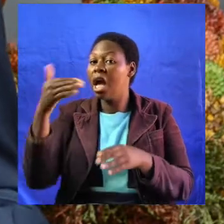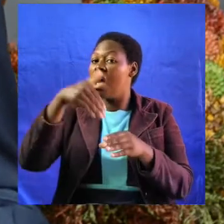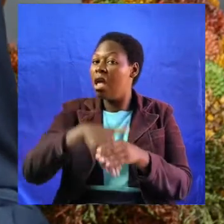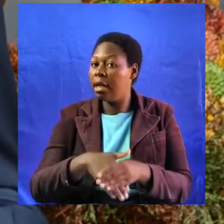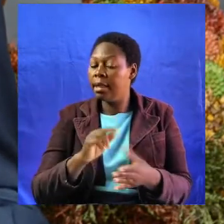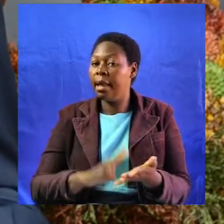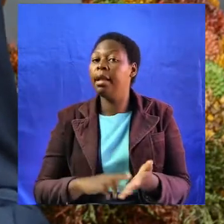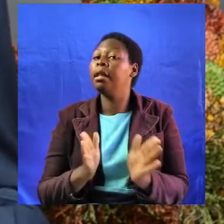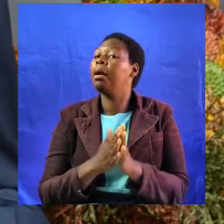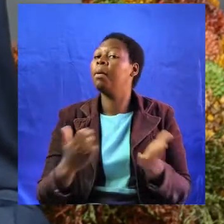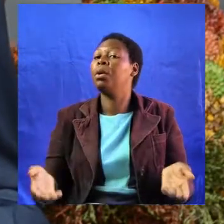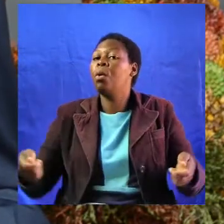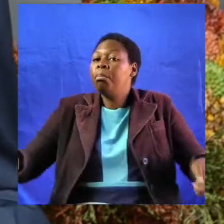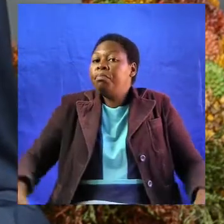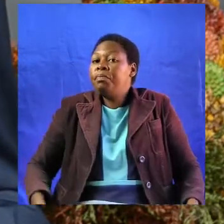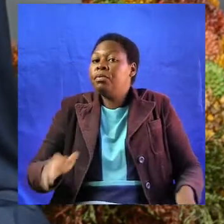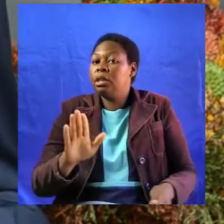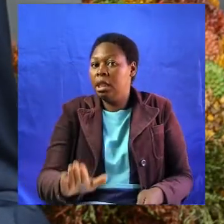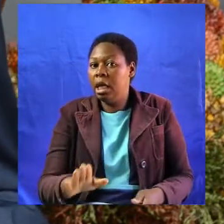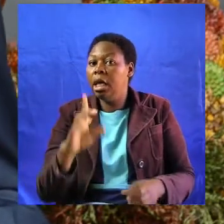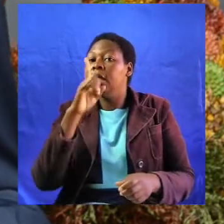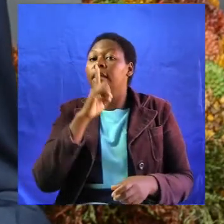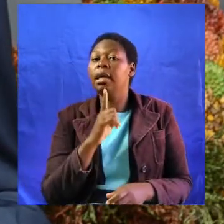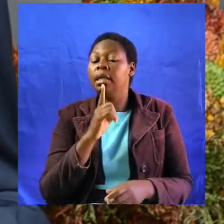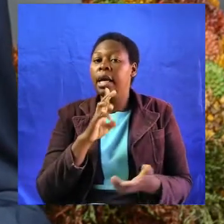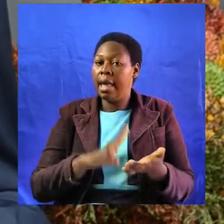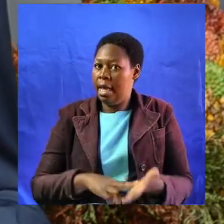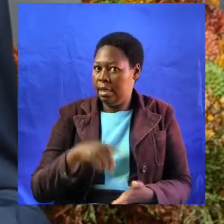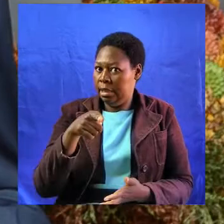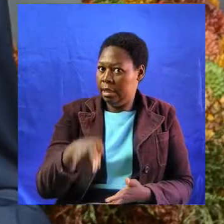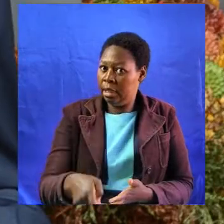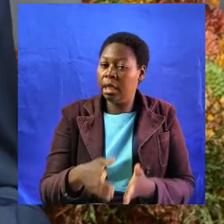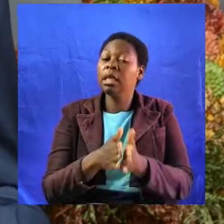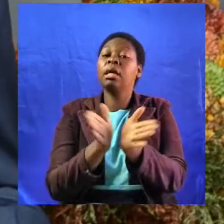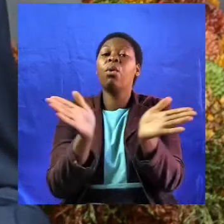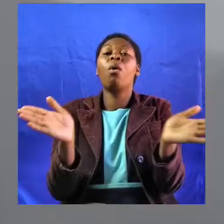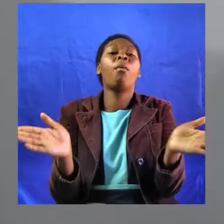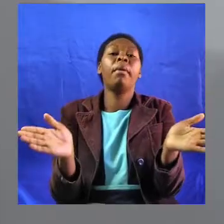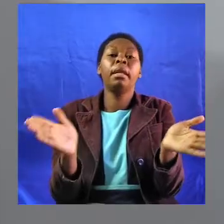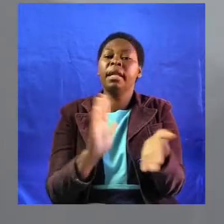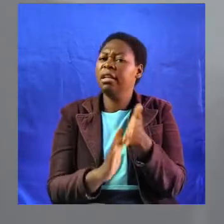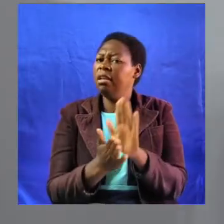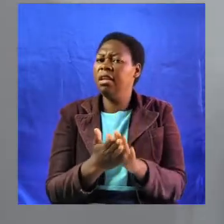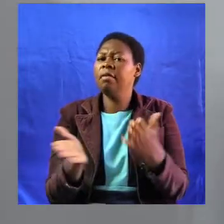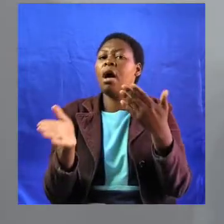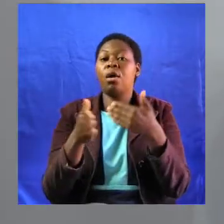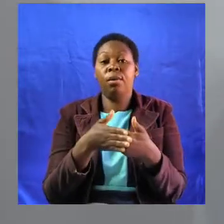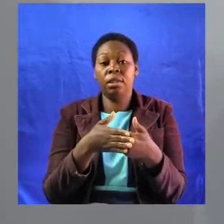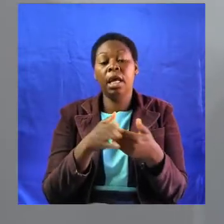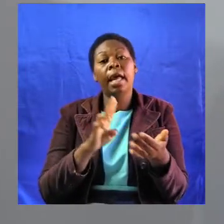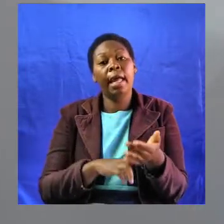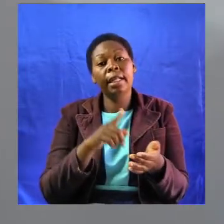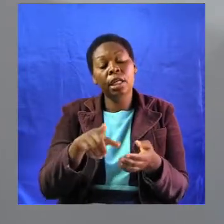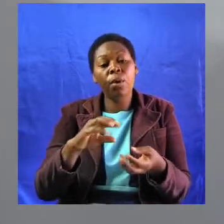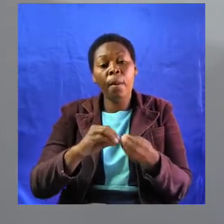tudiki. Vakabviswa. Ndozviri kunzi naMwari ndinokuvhurira magedhe. Vakaona magedhe akavhurika. Pane panzi futi ndichaita